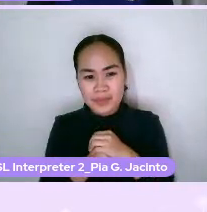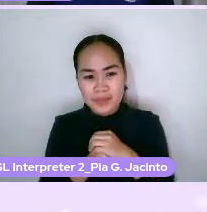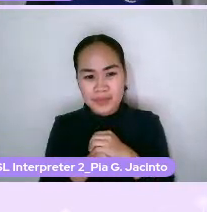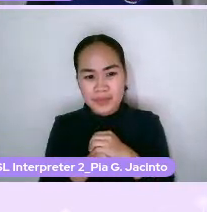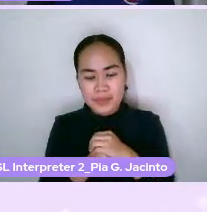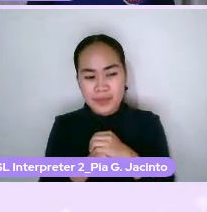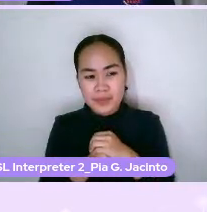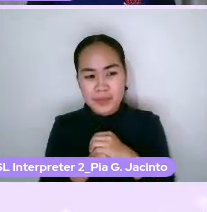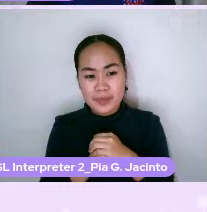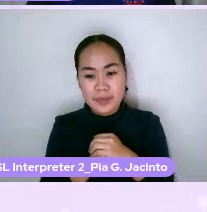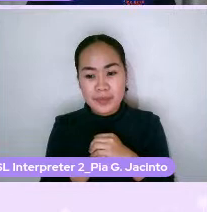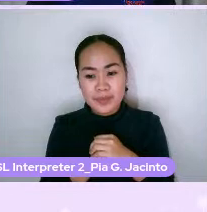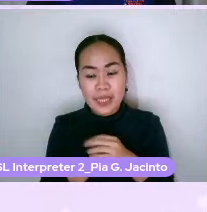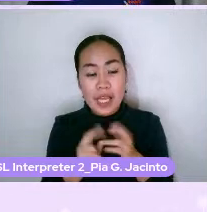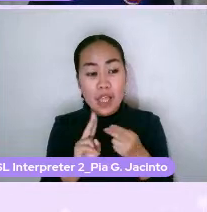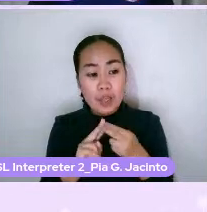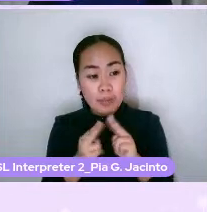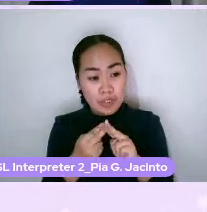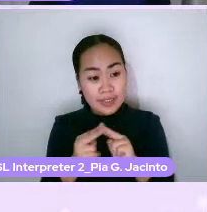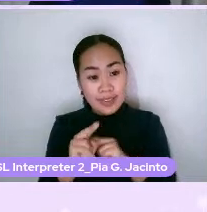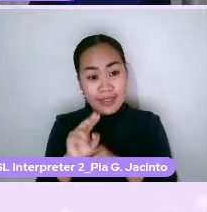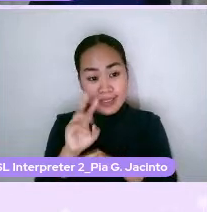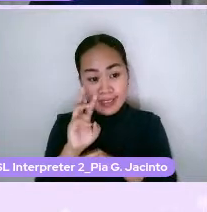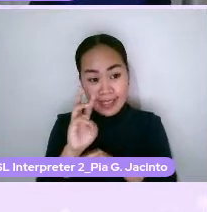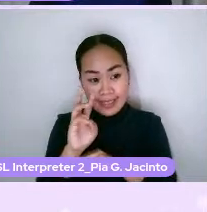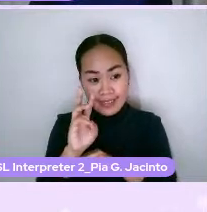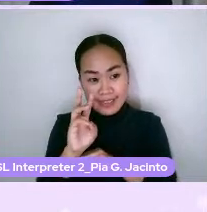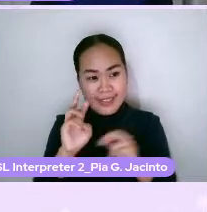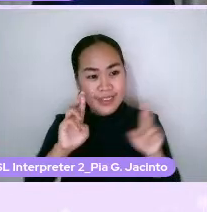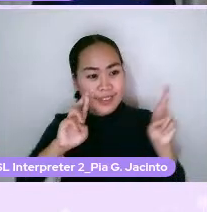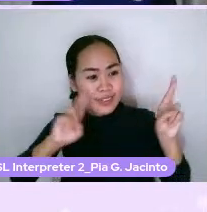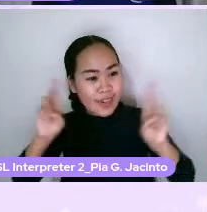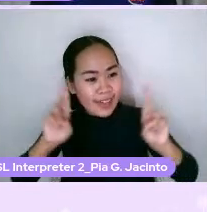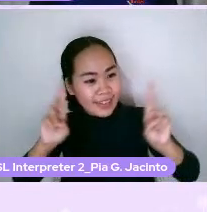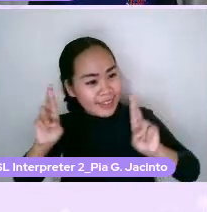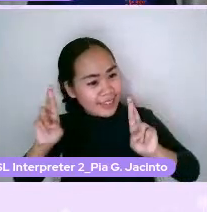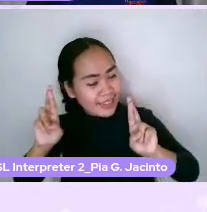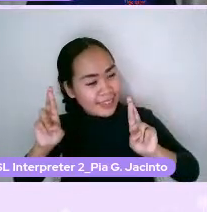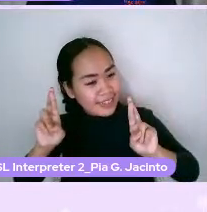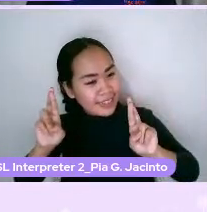Crack the code item number 6. Marker up.